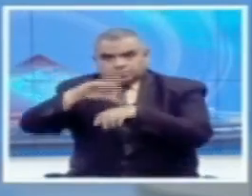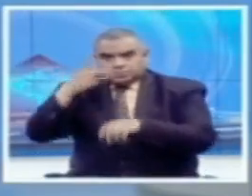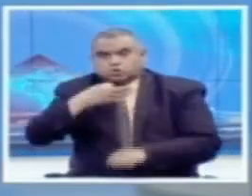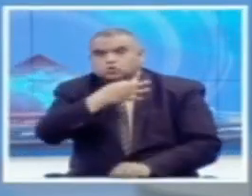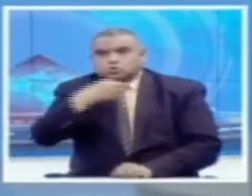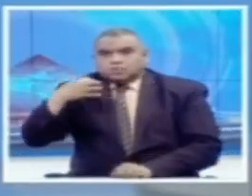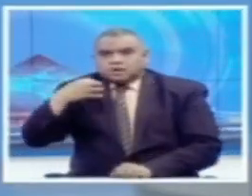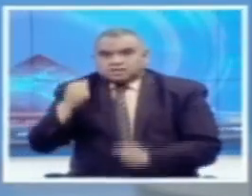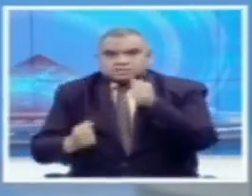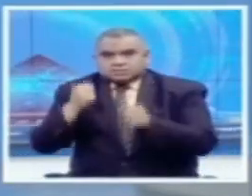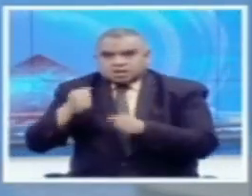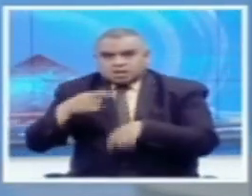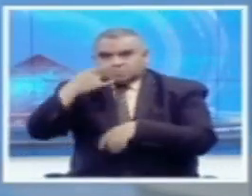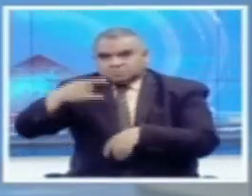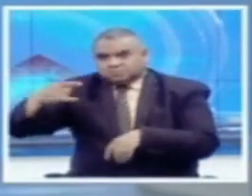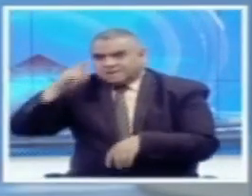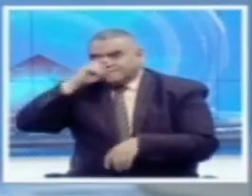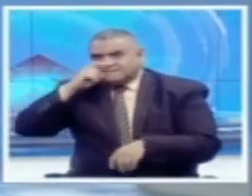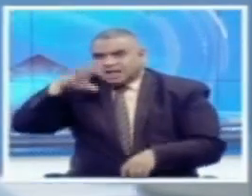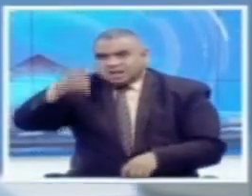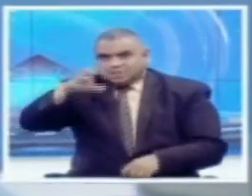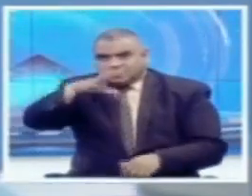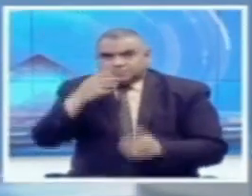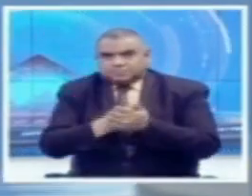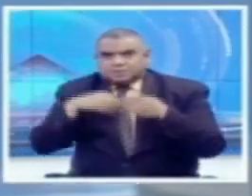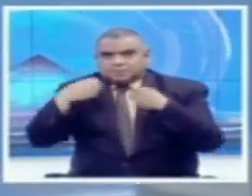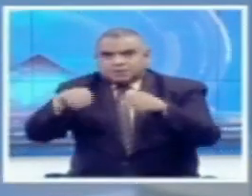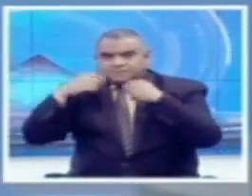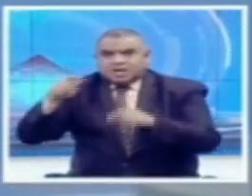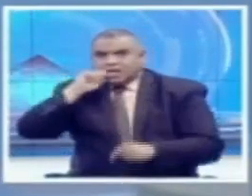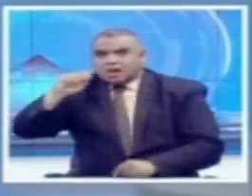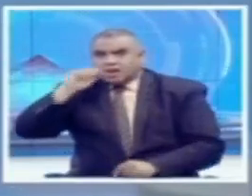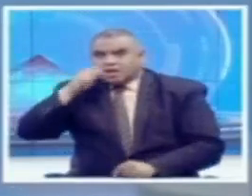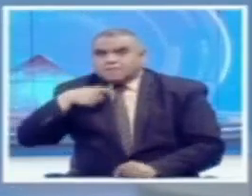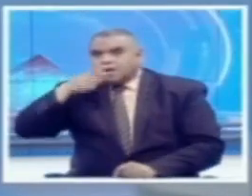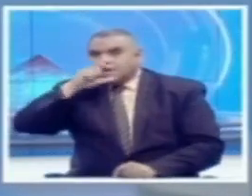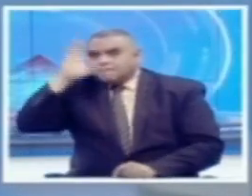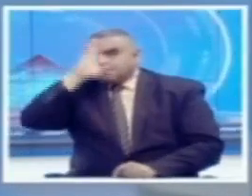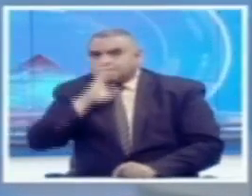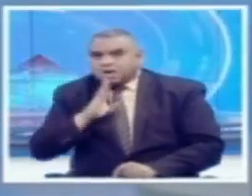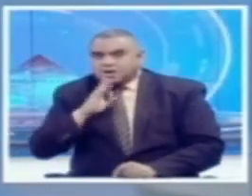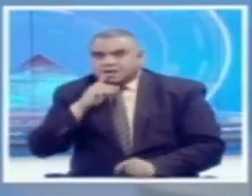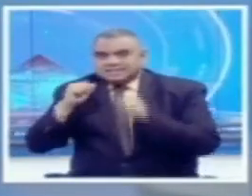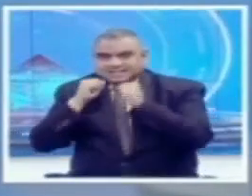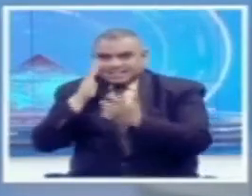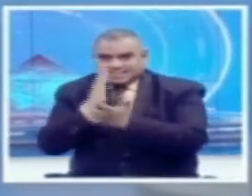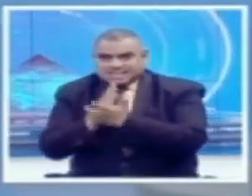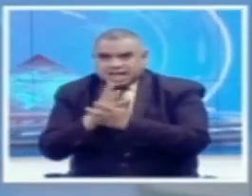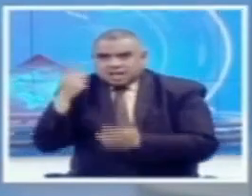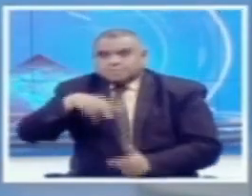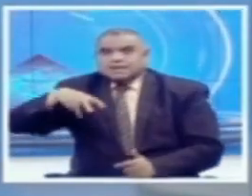بتمركز 300 سيارة متنقلة بالقرى والنجوع يباع فيها اللحوم البرازيلية المجمدة